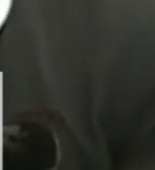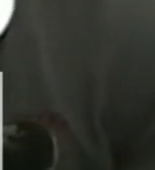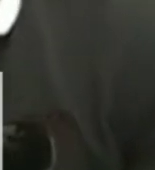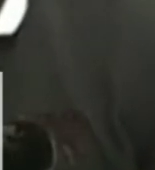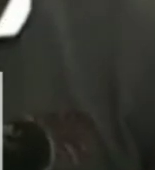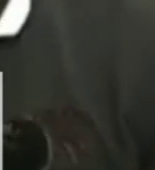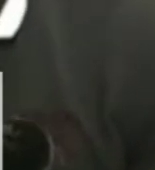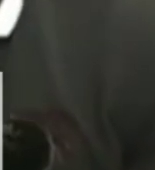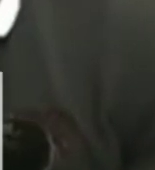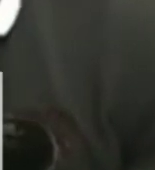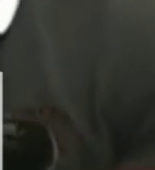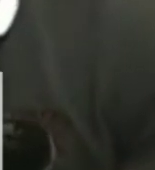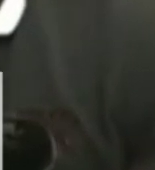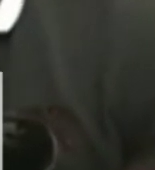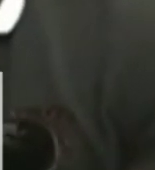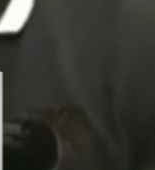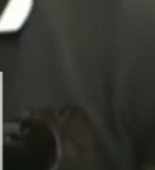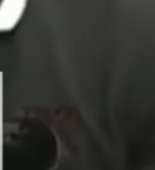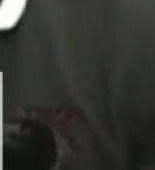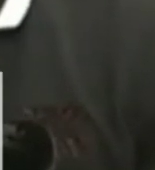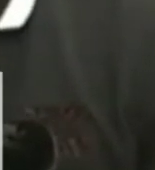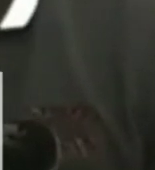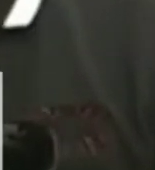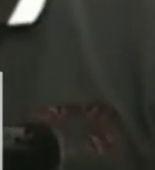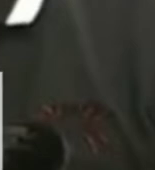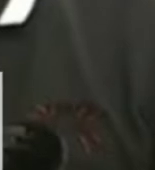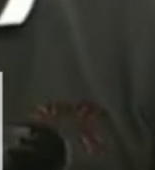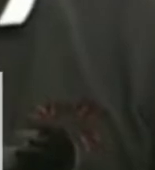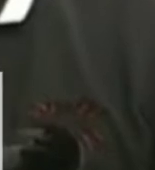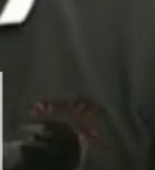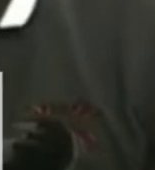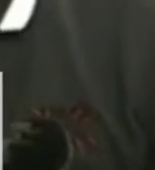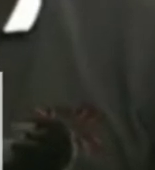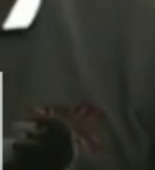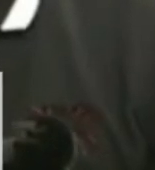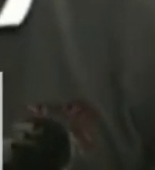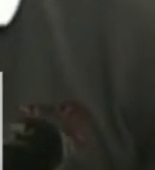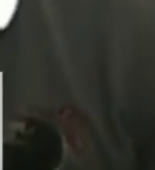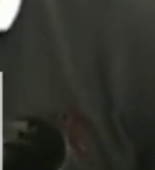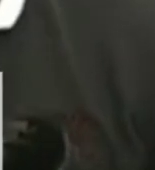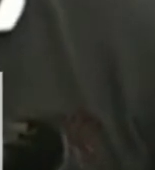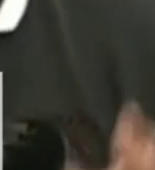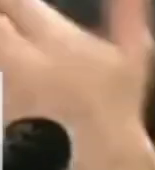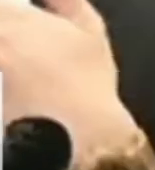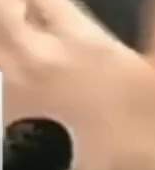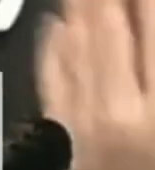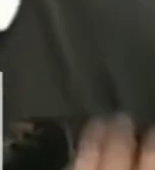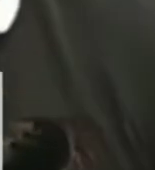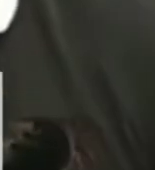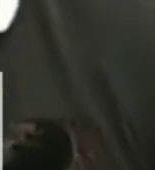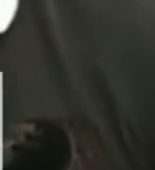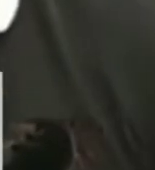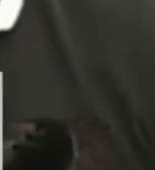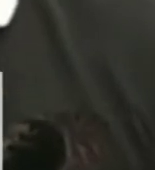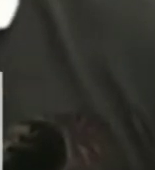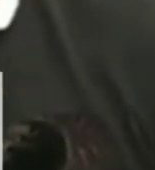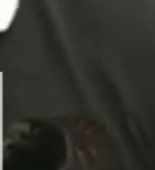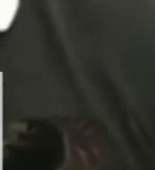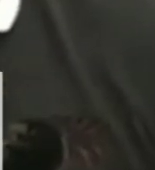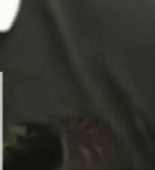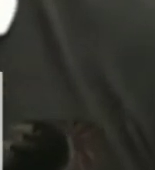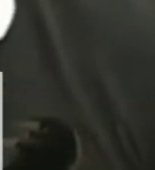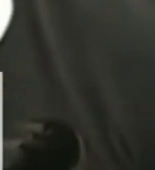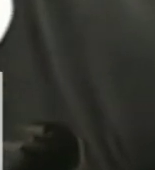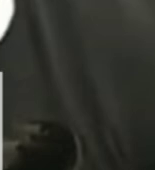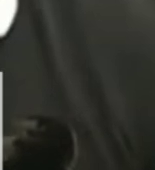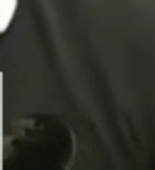naiipit yung legs niya sa may sidebars ng wheelchair. Tapos sabi ko, ano ba yan, ang hirap. Tapos si Clark, being a nurse, siya yung